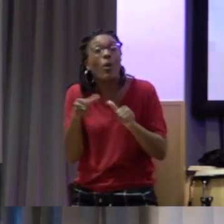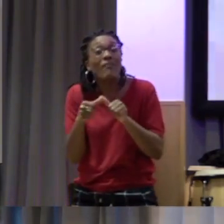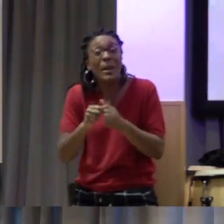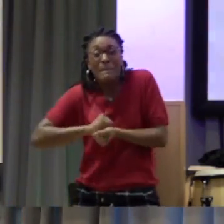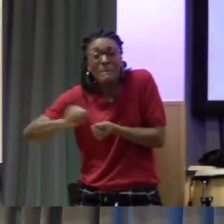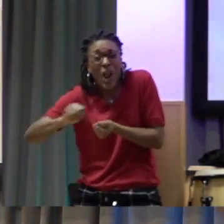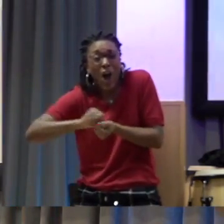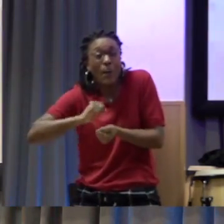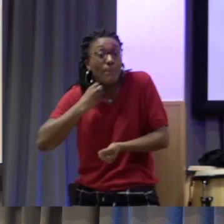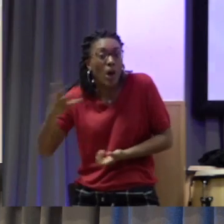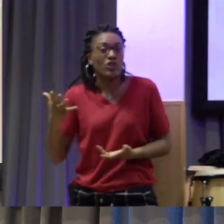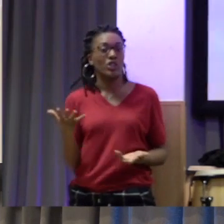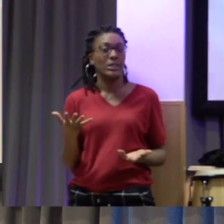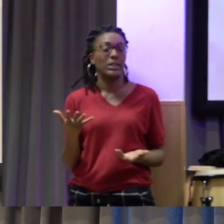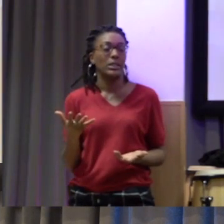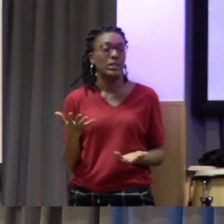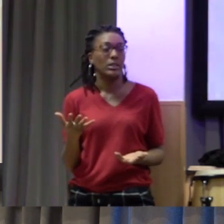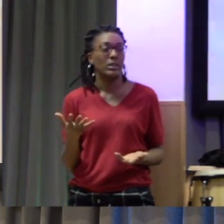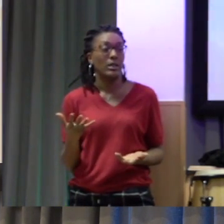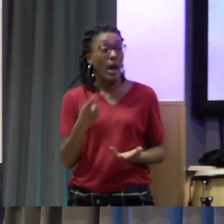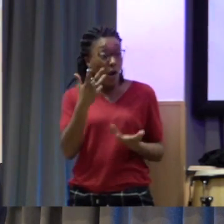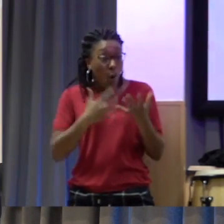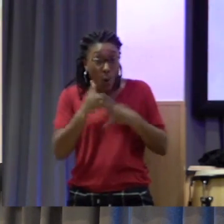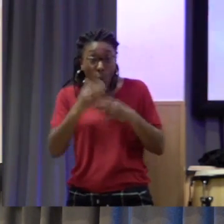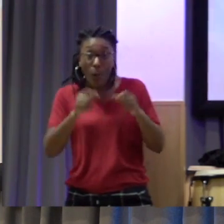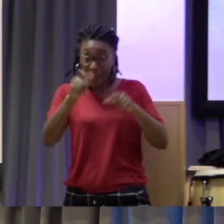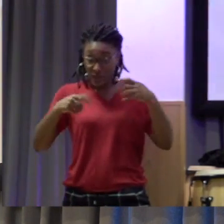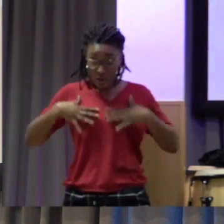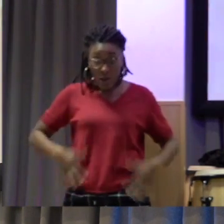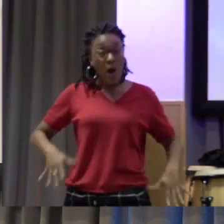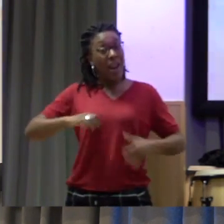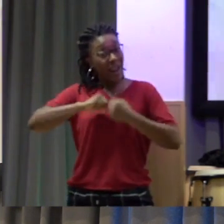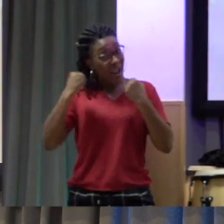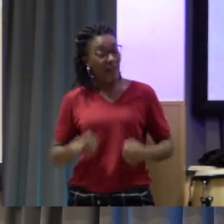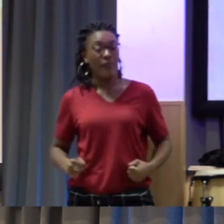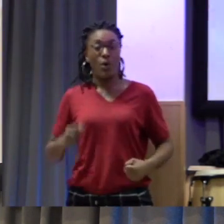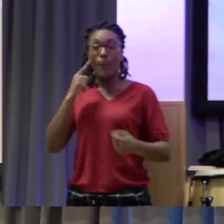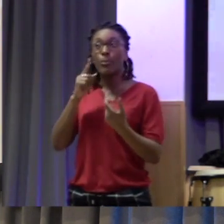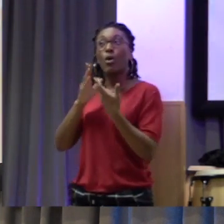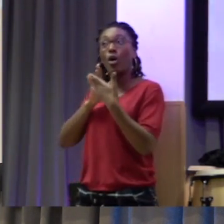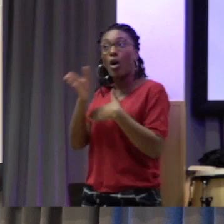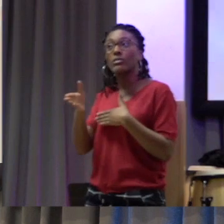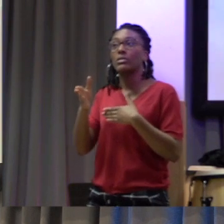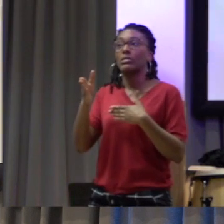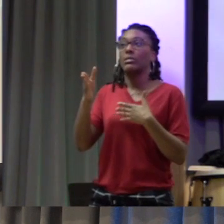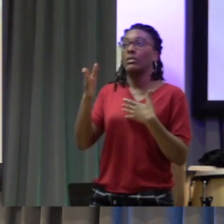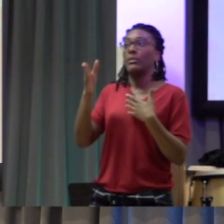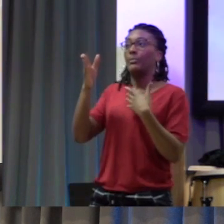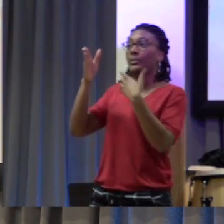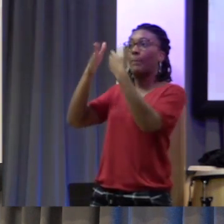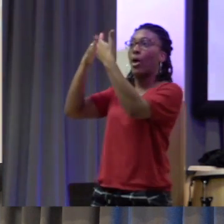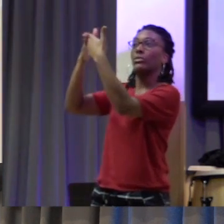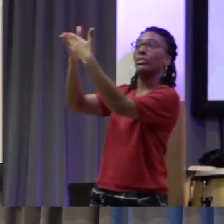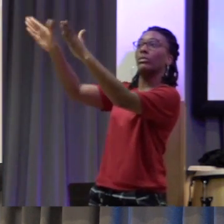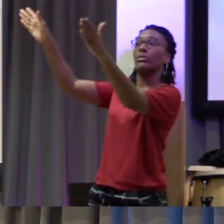sang de l'agneau. Heureux ceux qui lavent leurs robes afin d'avoir droit à l'arbre de vie et d'entrer par les portes de